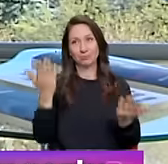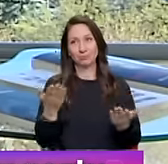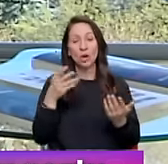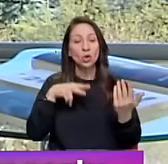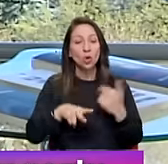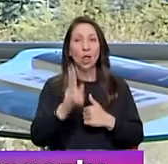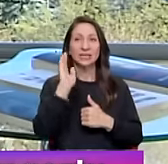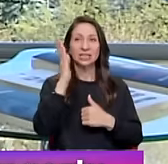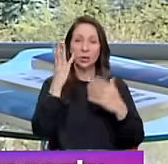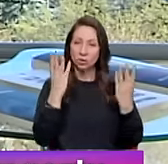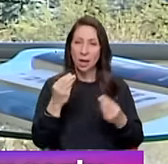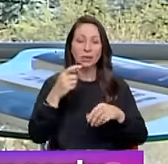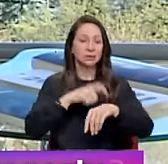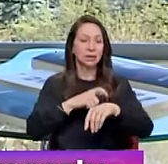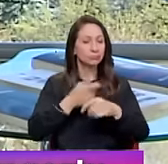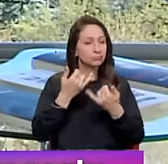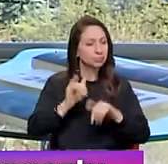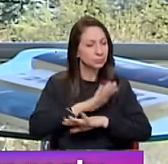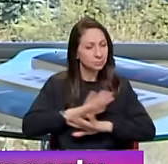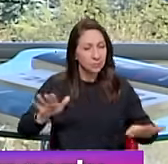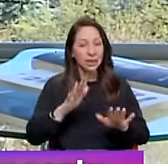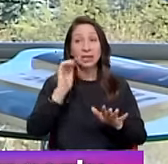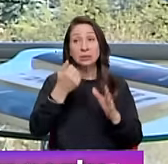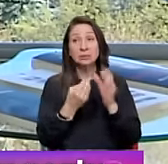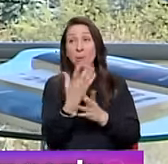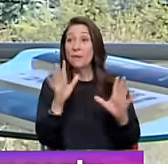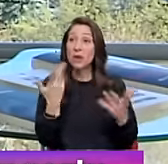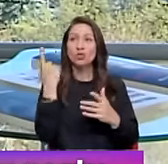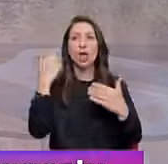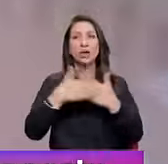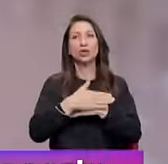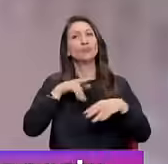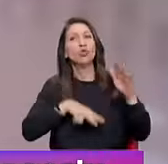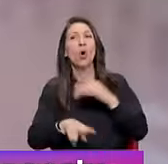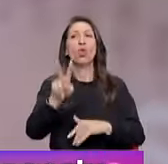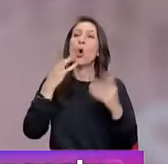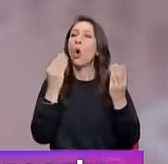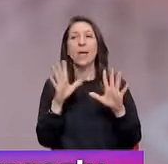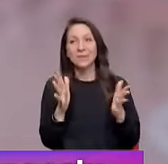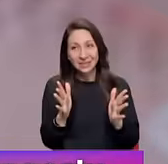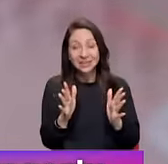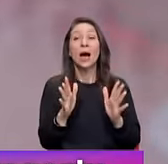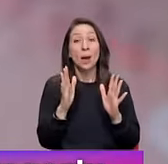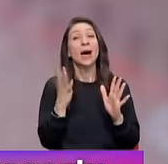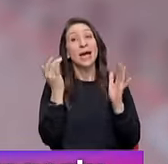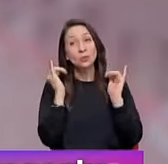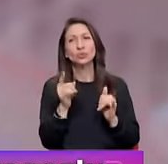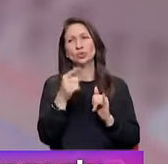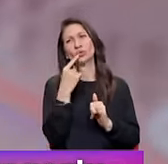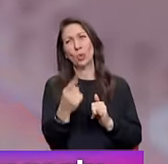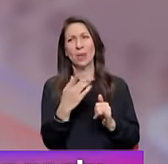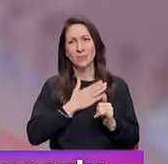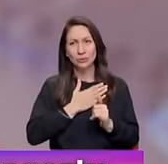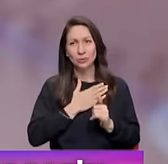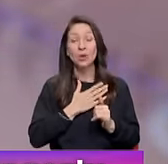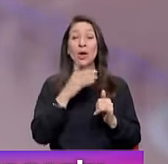Yola çıkanlar olacak mesai saatinden sonra, belki yarın sabah ve belki de dün akşam saatlerinde çıkanlar da oldu. Ama en azından şunu söyleyelim,